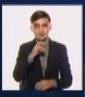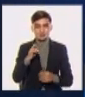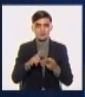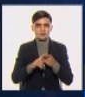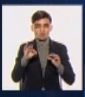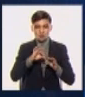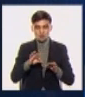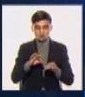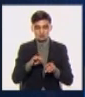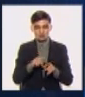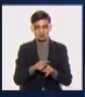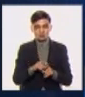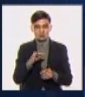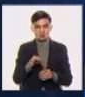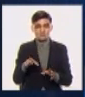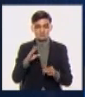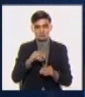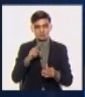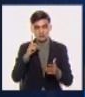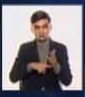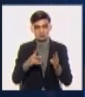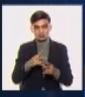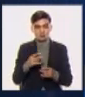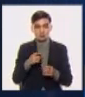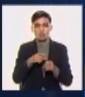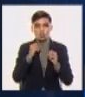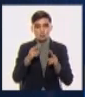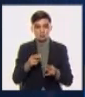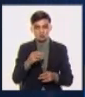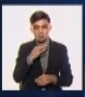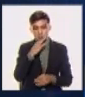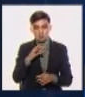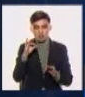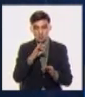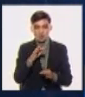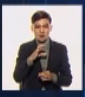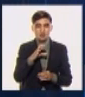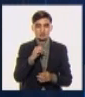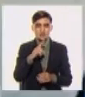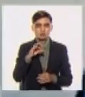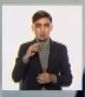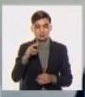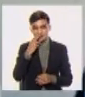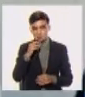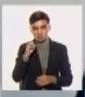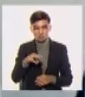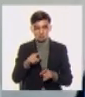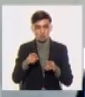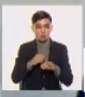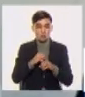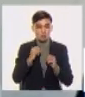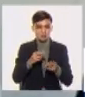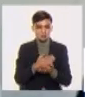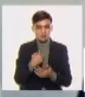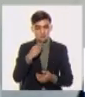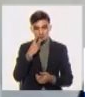Коронавирусная инфекция, вне всяких сомнений, гораздо опаснее любого сезонного гриппа. Я вижу, слышу,